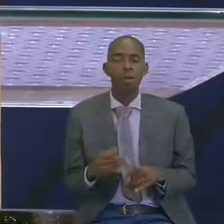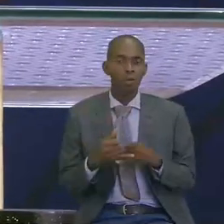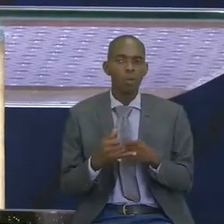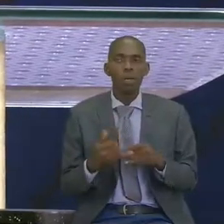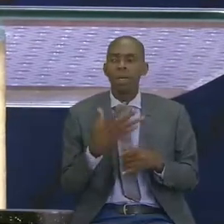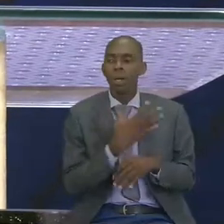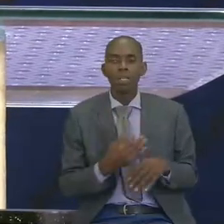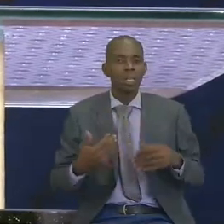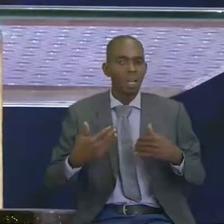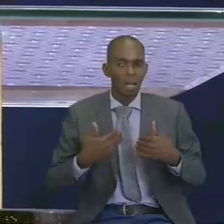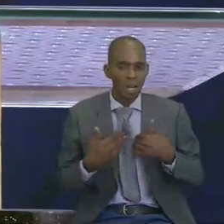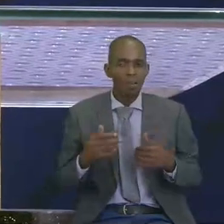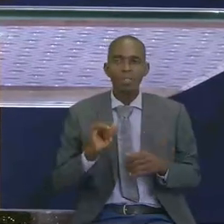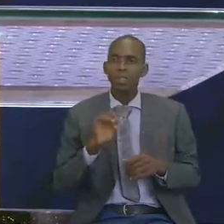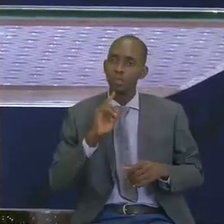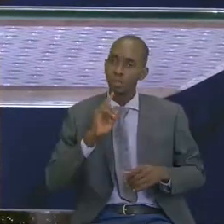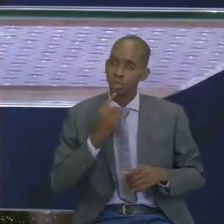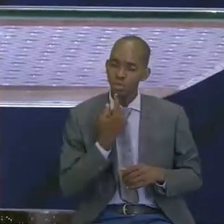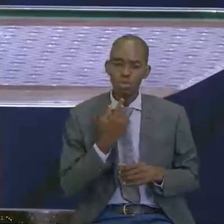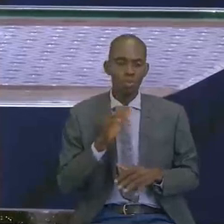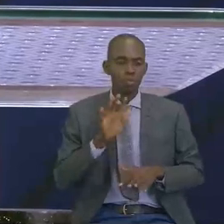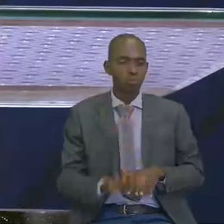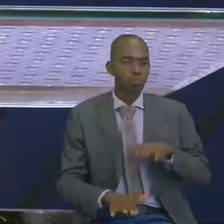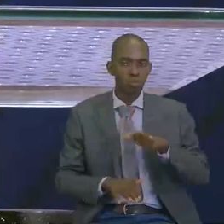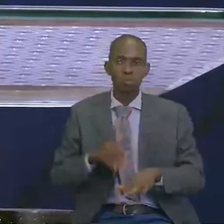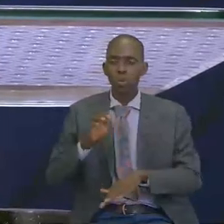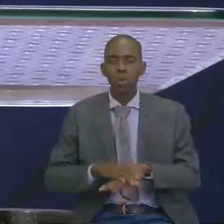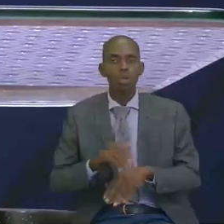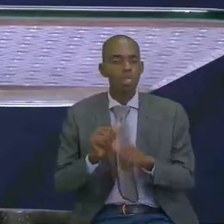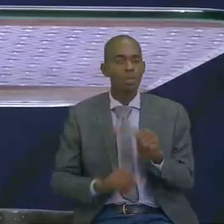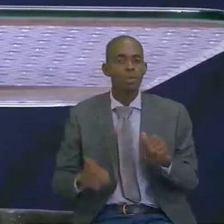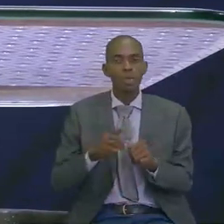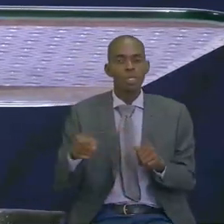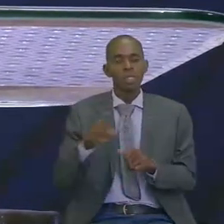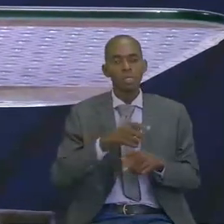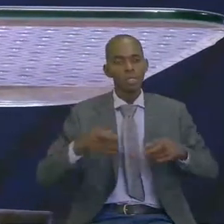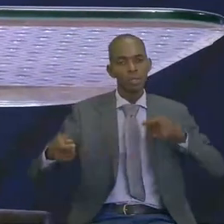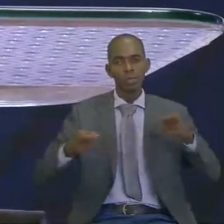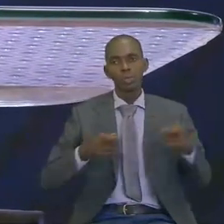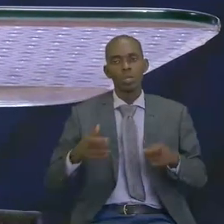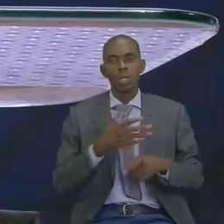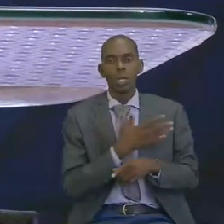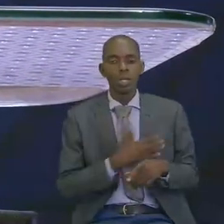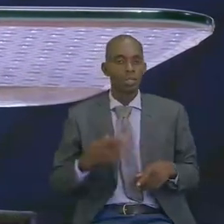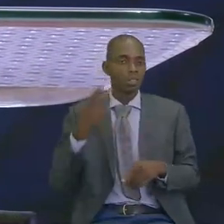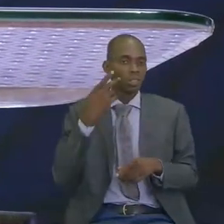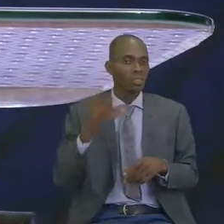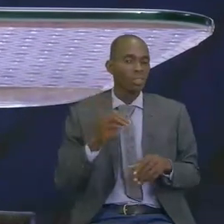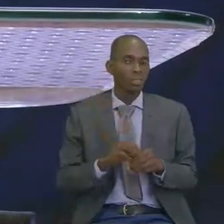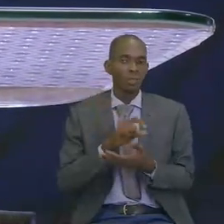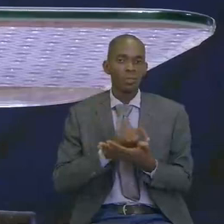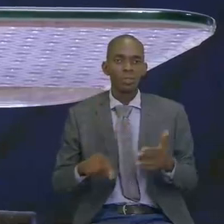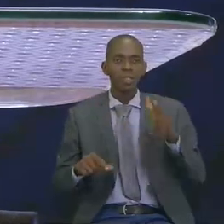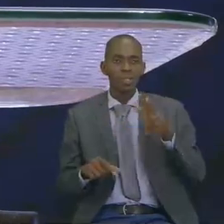leurs boutes. Ils ont une marche brutale, martiale dans tous les lieux qu'ils gouvernent.